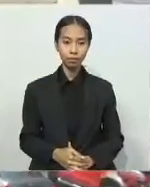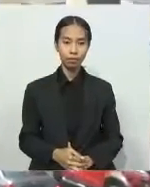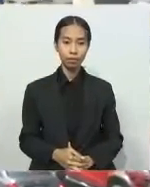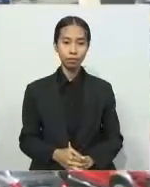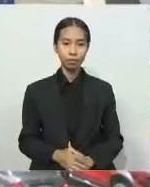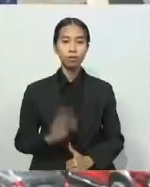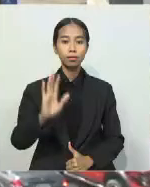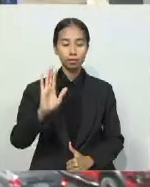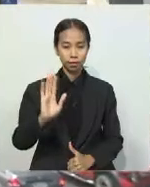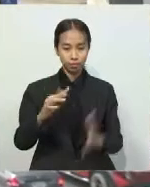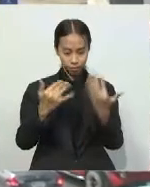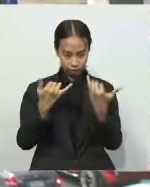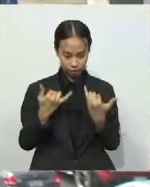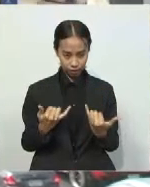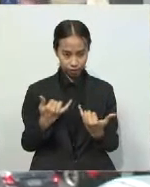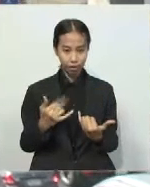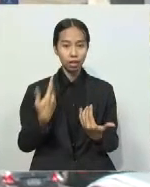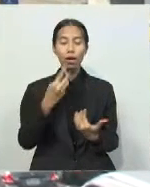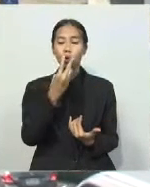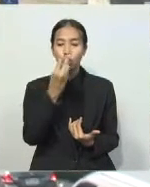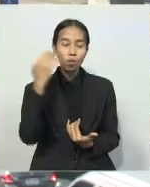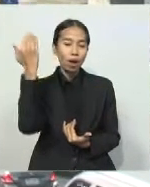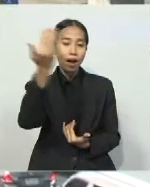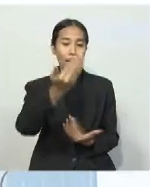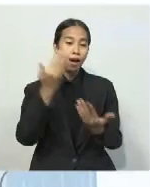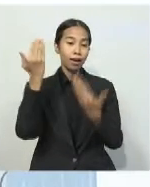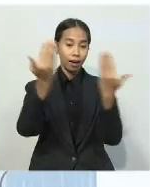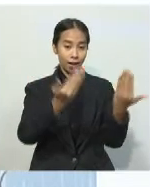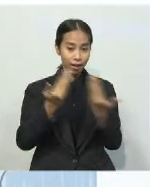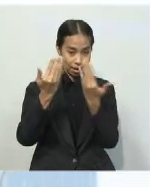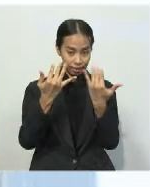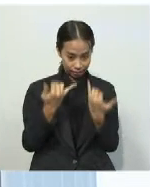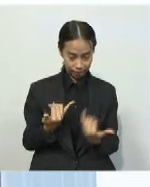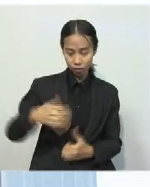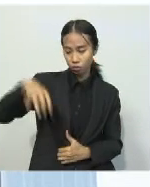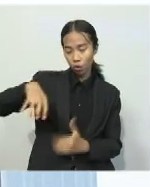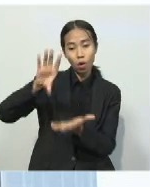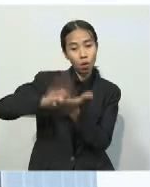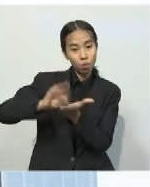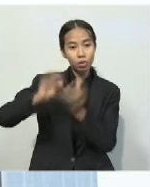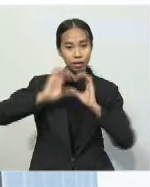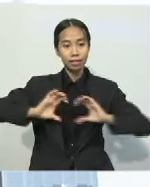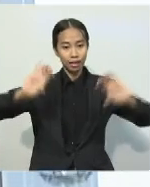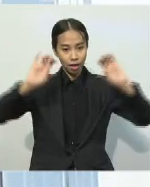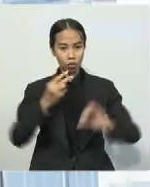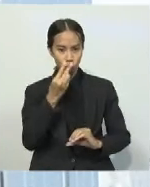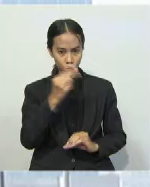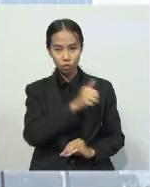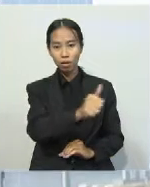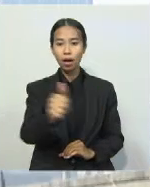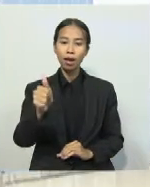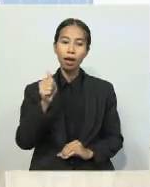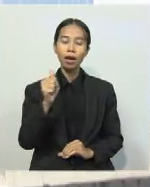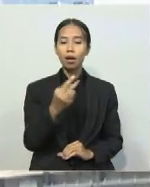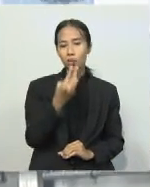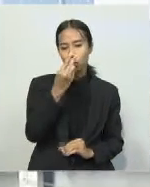ๆสำหรับคุณผู้ชมนะคะสามารถติดตามเรื่องของคุณภาพอากาศผ่านจากข้อมูลของทางราชการนะคะก็คือสามารถตรวจสอบได้อย่างใกล้ชิดเนี่ยหรือว่า